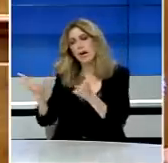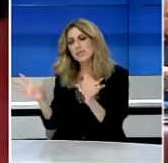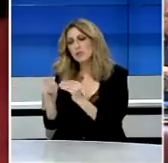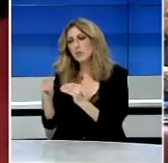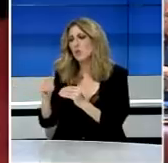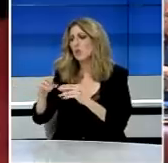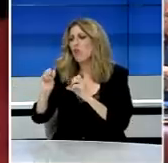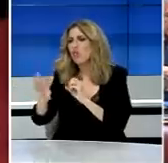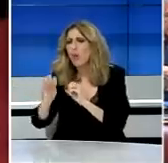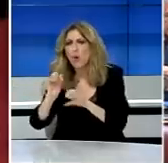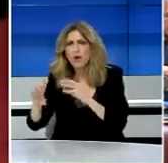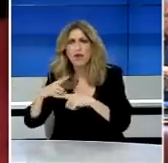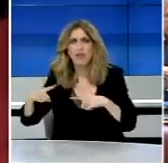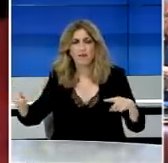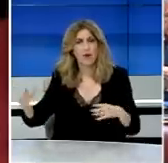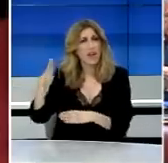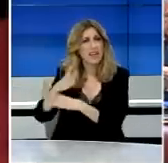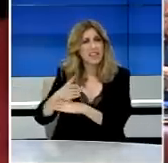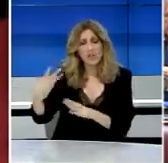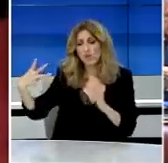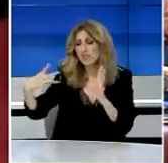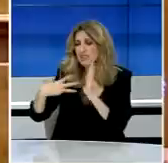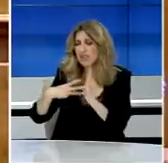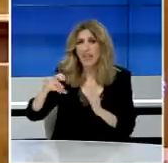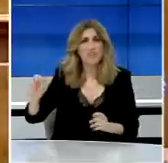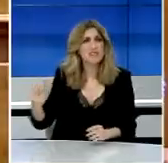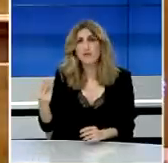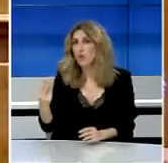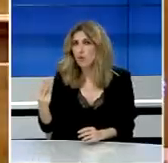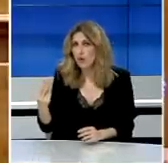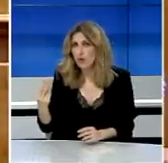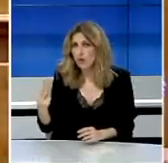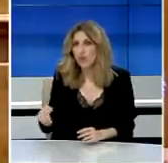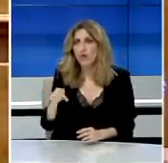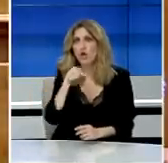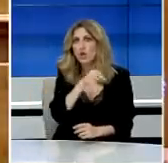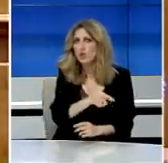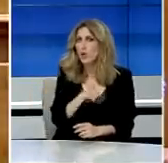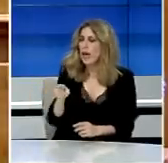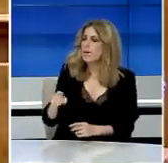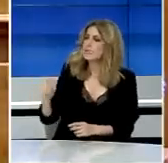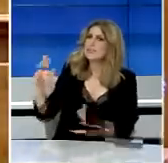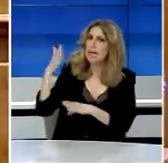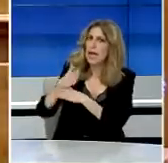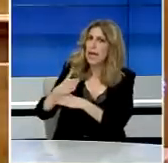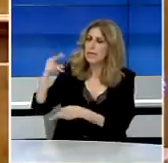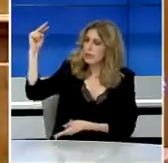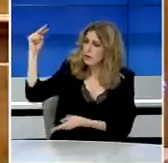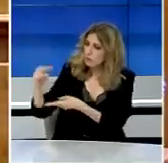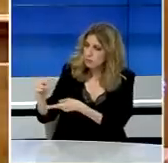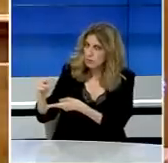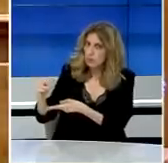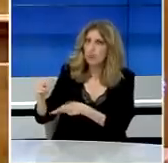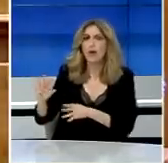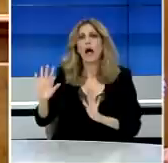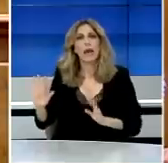ενίκιο. 3.000 ευρώ το ενίκιο. Η μείωση που κάνατε ήταν σταγόνα στον ωκεανό. Και τη χρεώσατε στους ιδιοκτήτες.